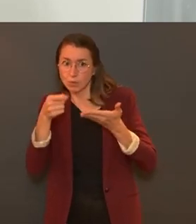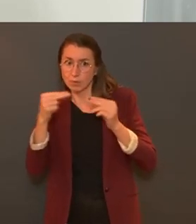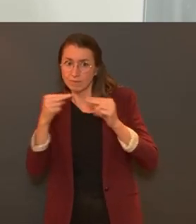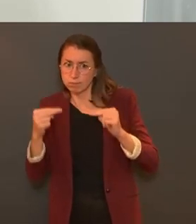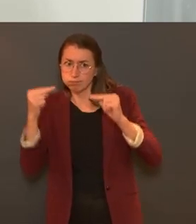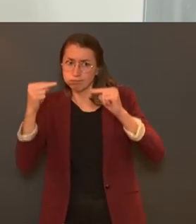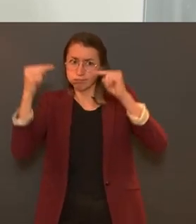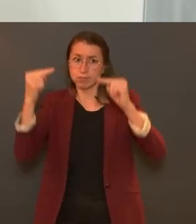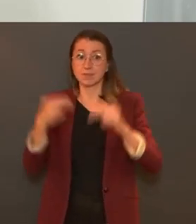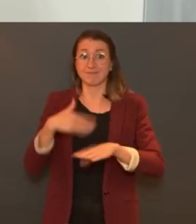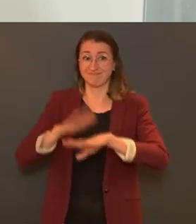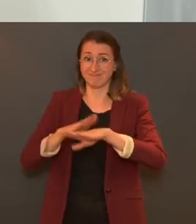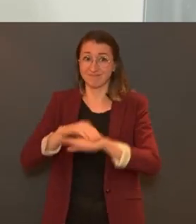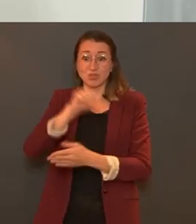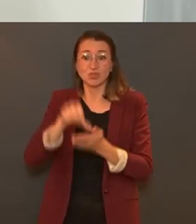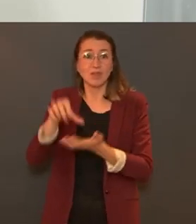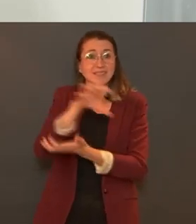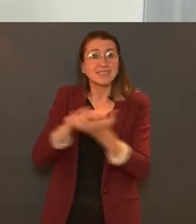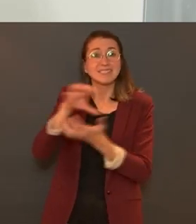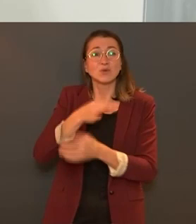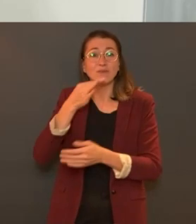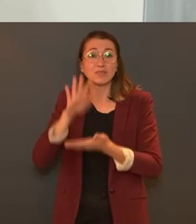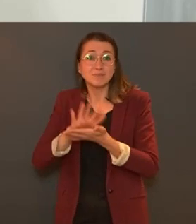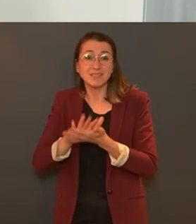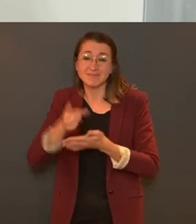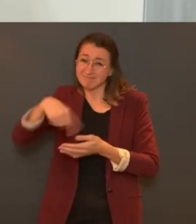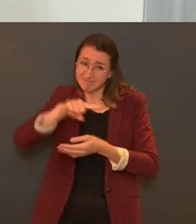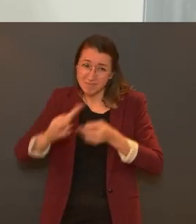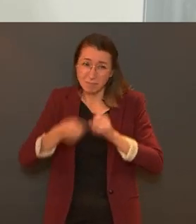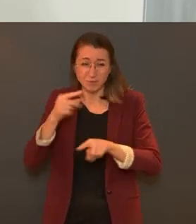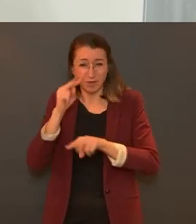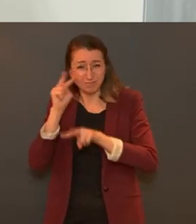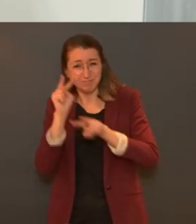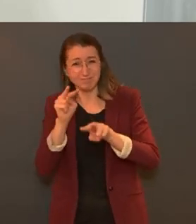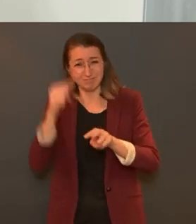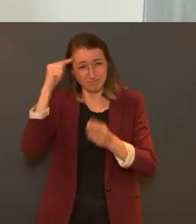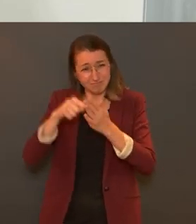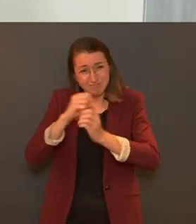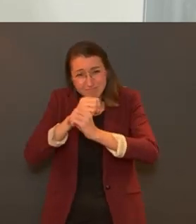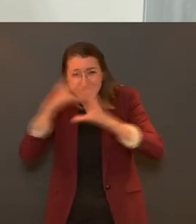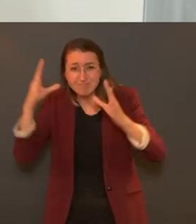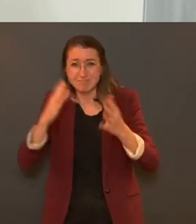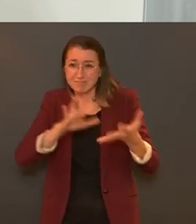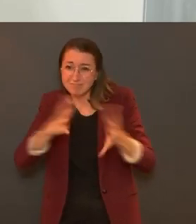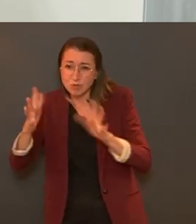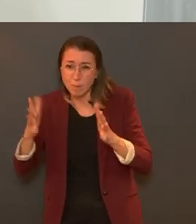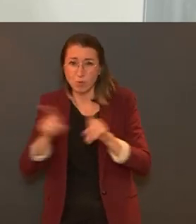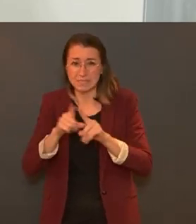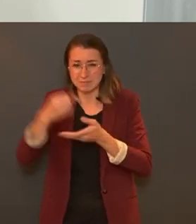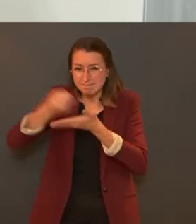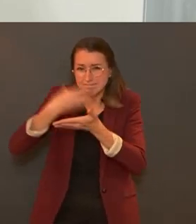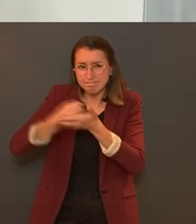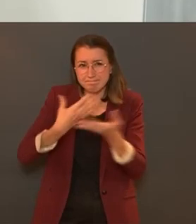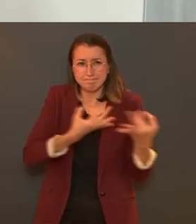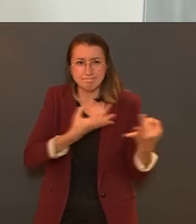bien expliquer les enjeux sanitaires qui nous préoccupent au quotidien. Pour déterminer le niveau de gravité de la situation épidémiologique,